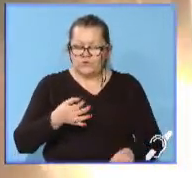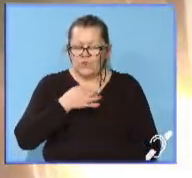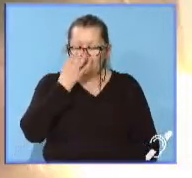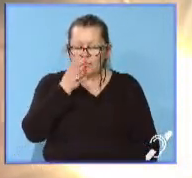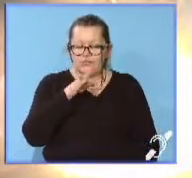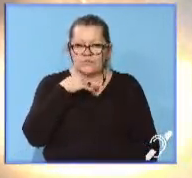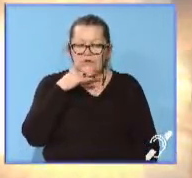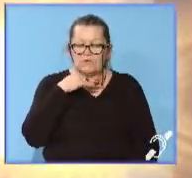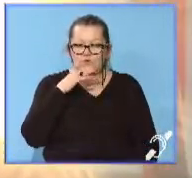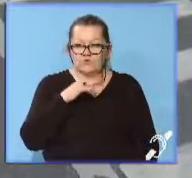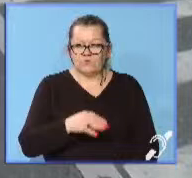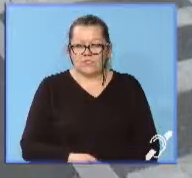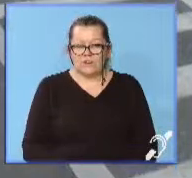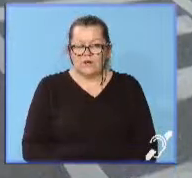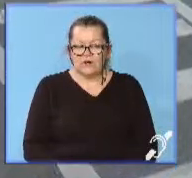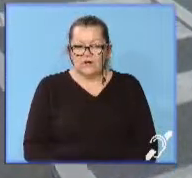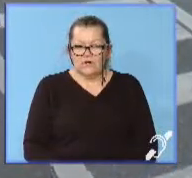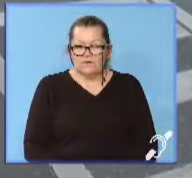exprimat